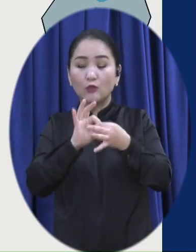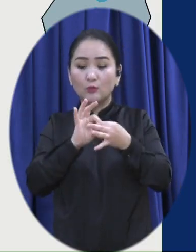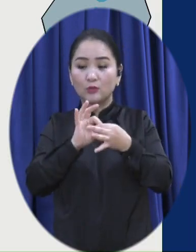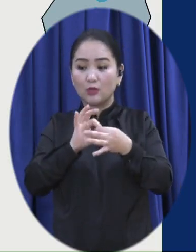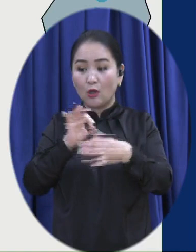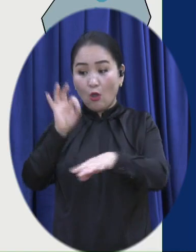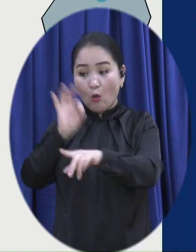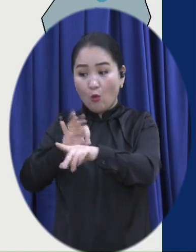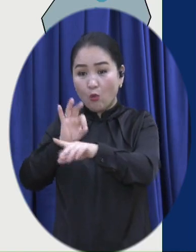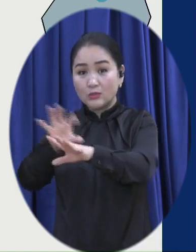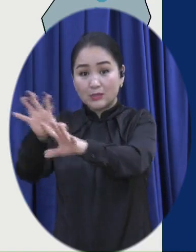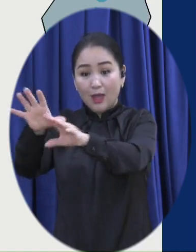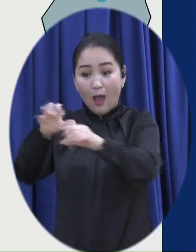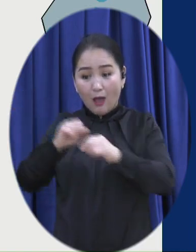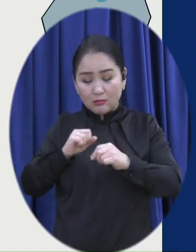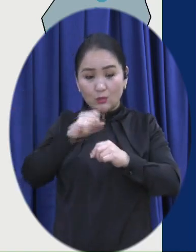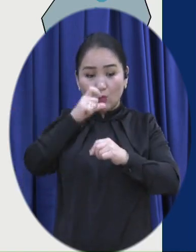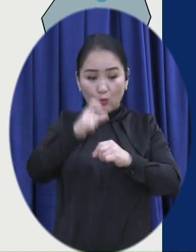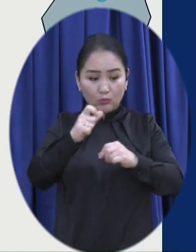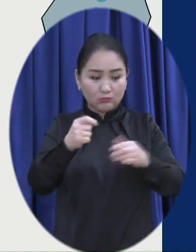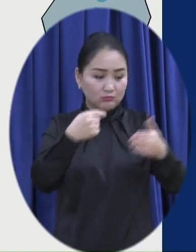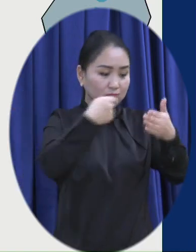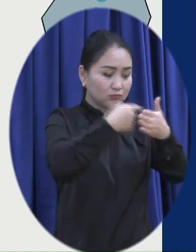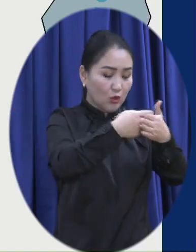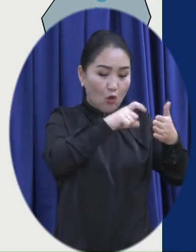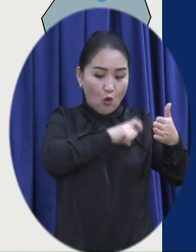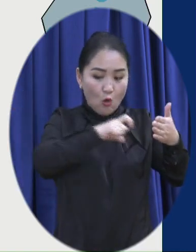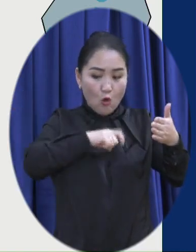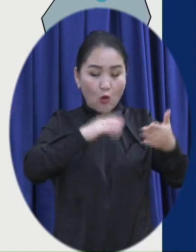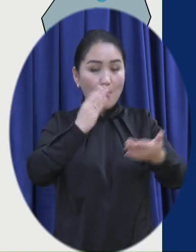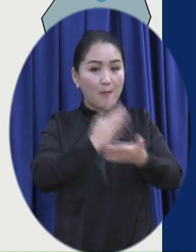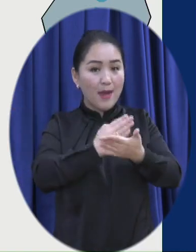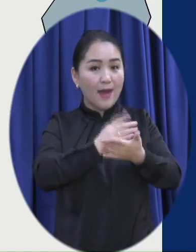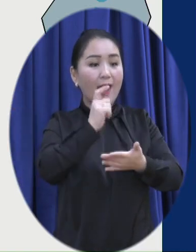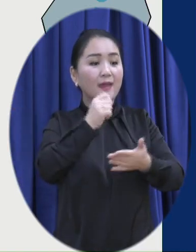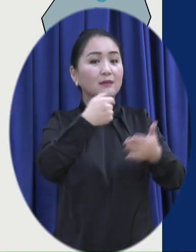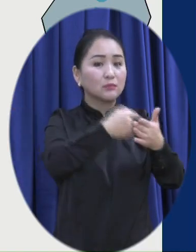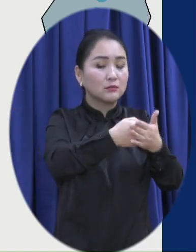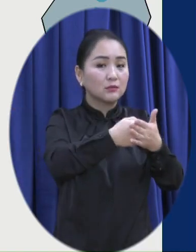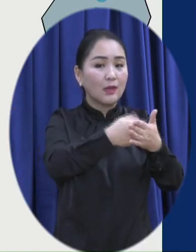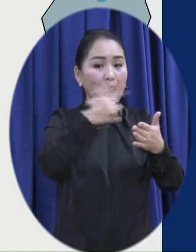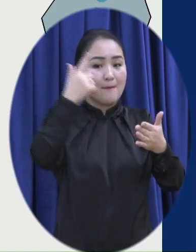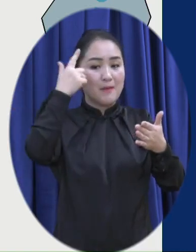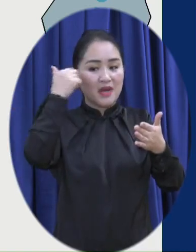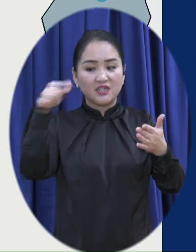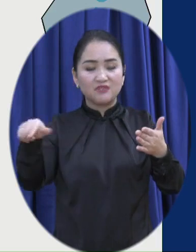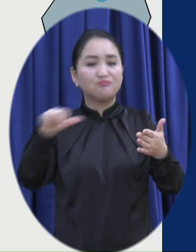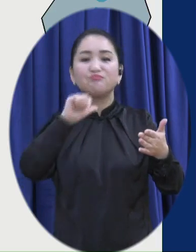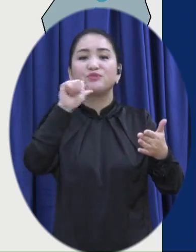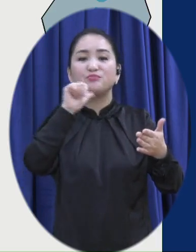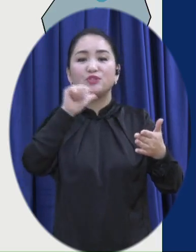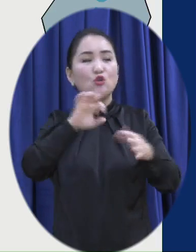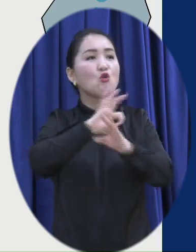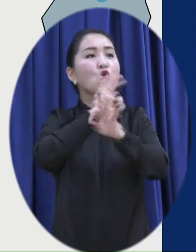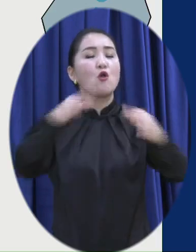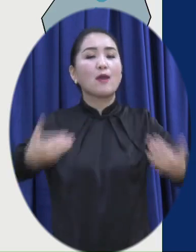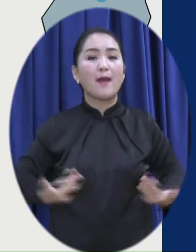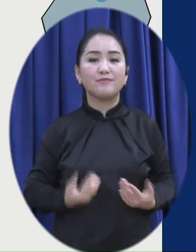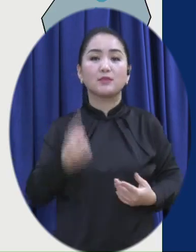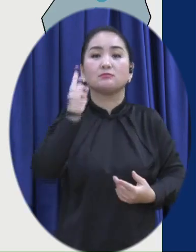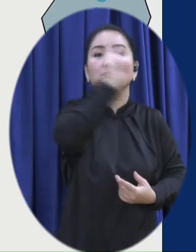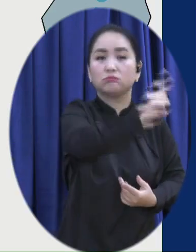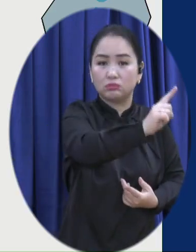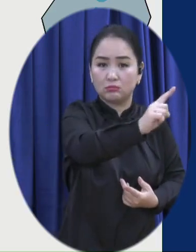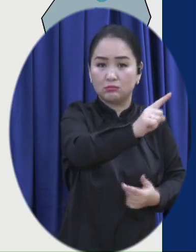нар хүлээж амгацсан өөрт нь бага хаягаар бүртгэдэг. Маргааш нөгөөдөр нь би энэ хаяг дээр оршин суудгүй маа. Би өөр хаягийн